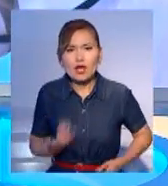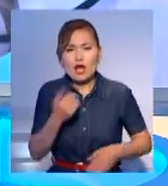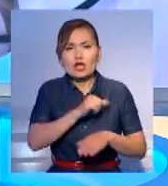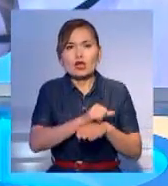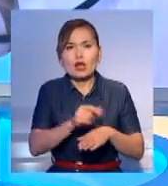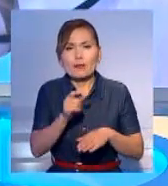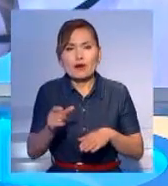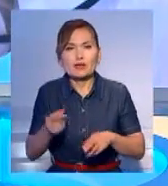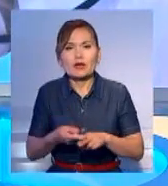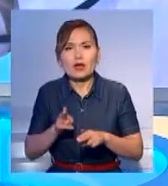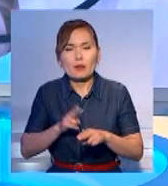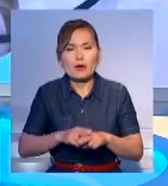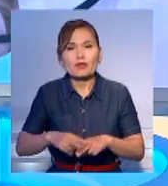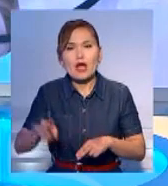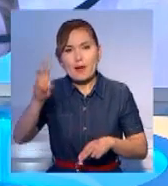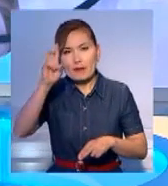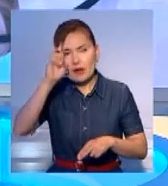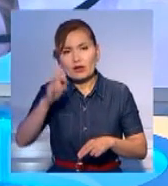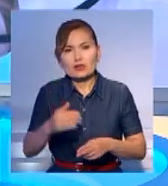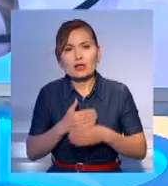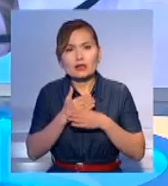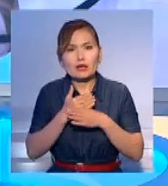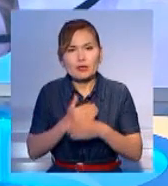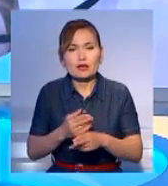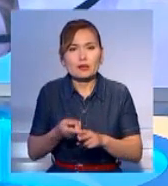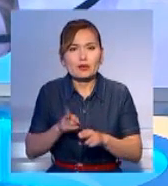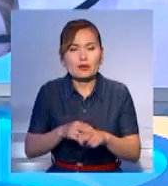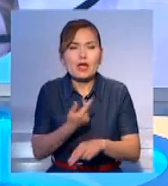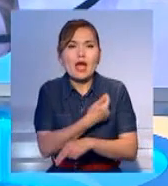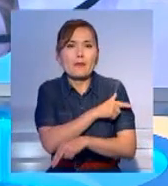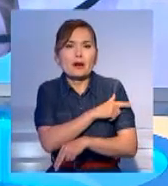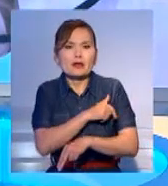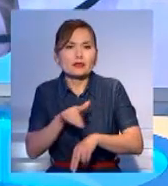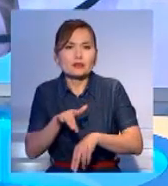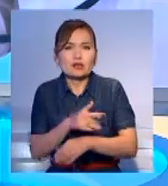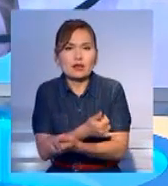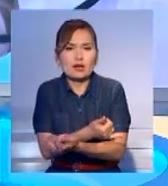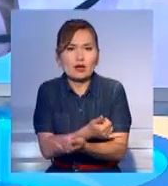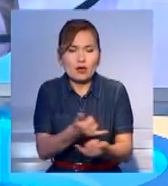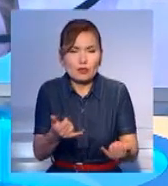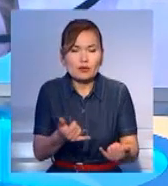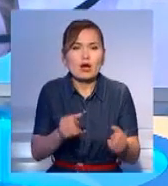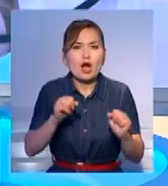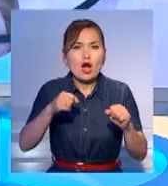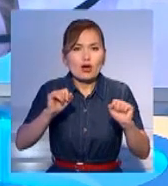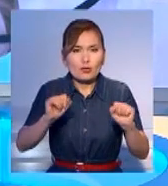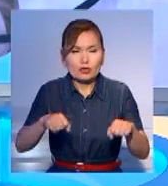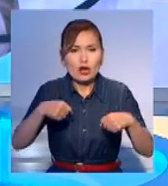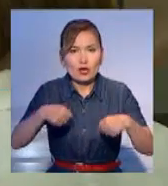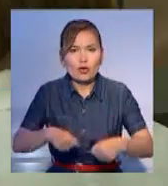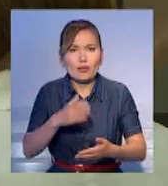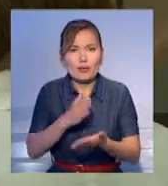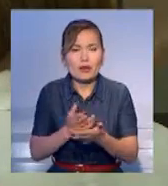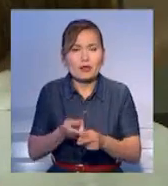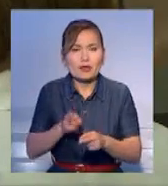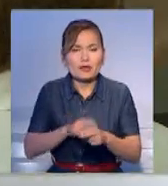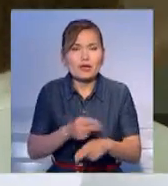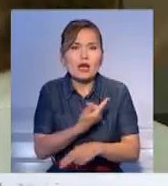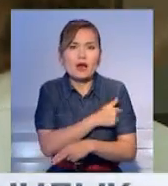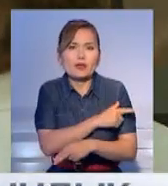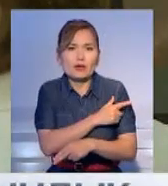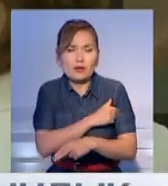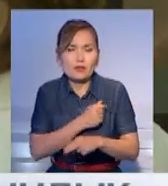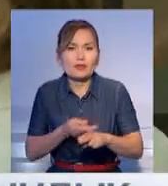шетелдік азаматтар мен оралмандардың мемлекет тарапынан көрсетілетін кепілдендірілген медициналық қызмет түрін алуға құқы бар. Ал оған кірмейтін басқа